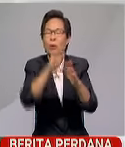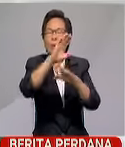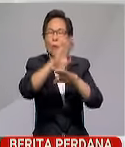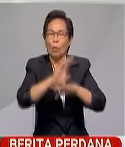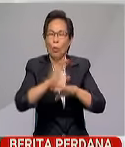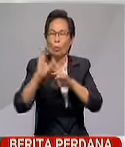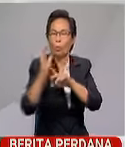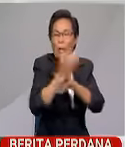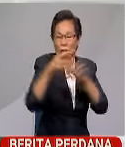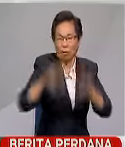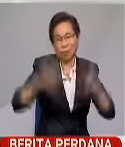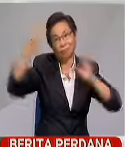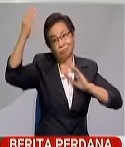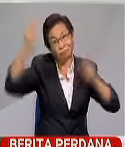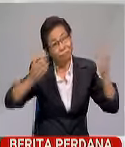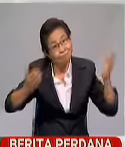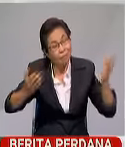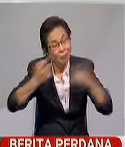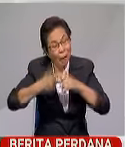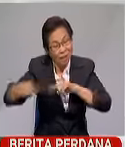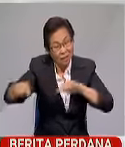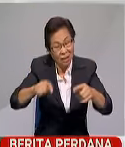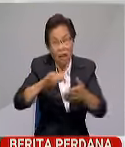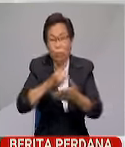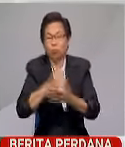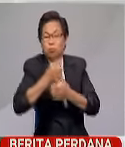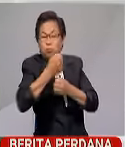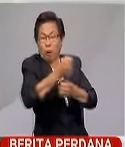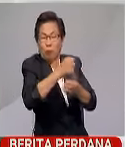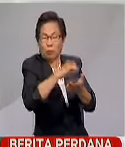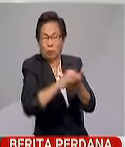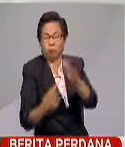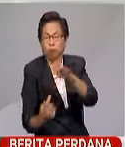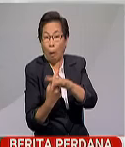rakyat negara ini. Sebaliknya, tindakan berkenaan hanya akan